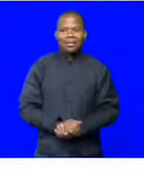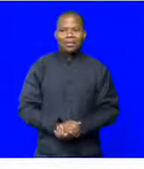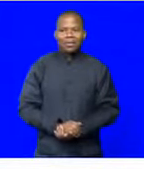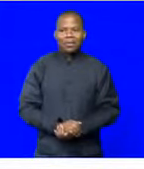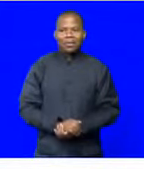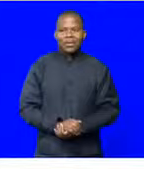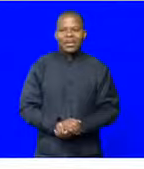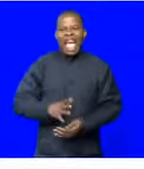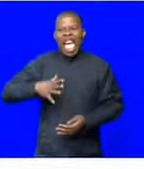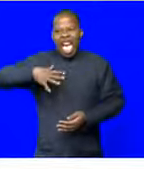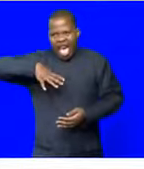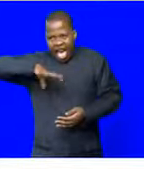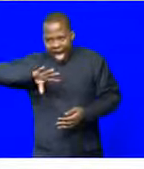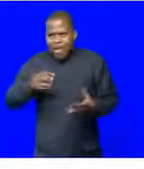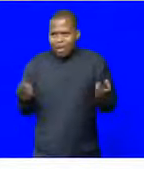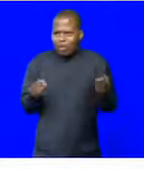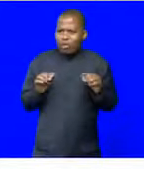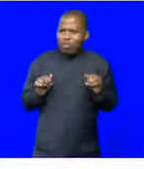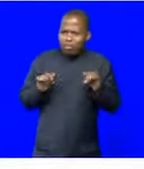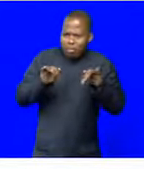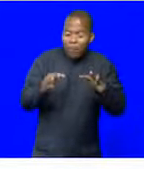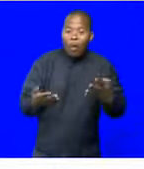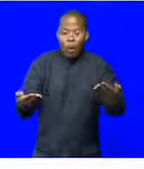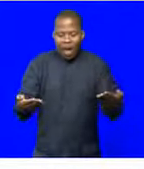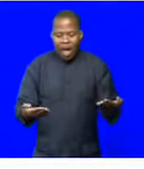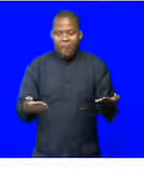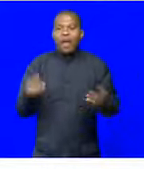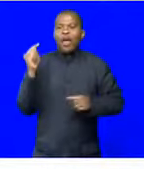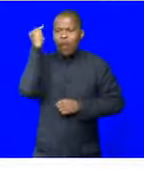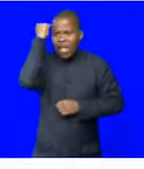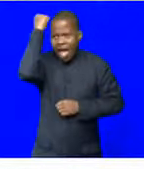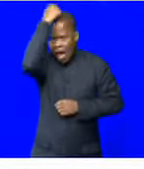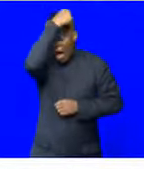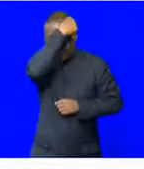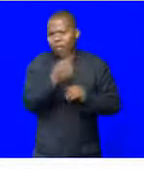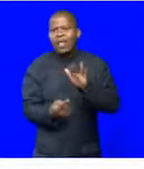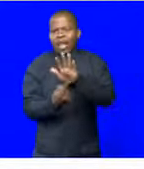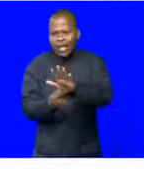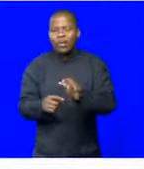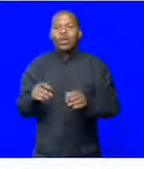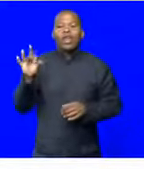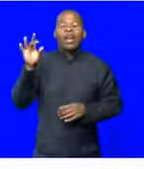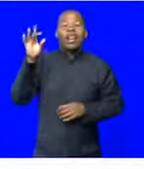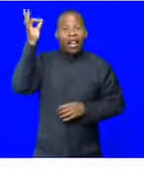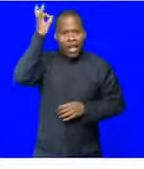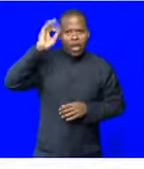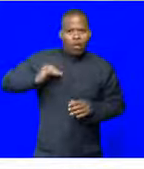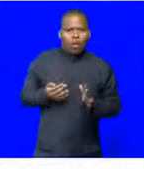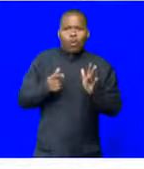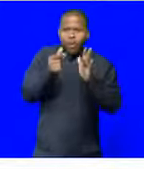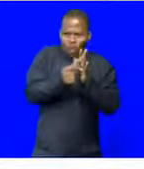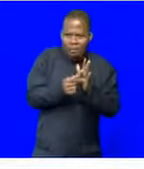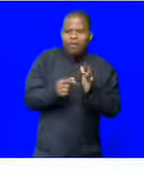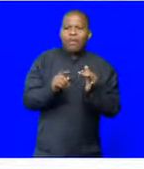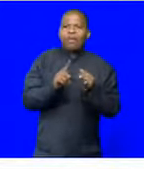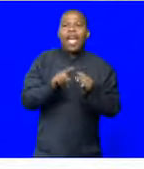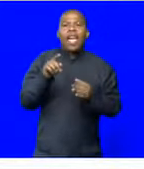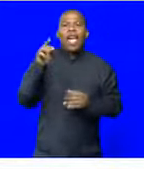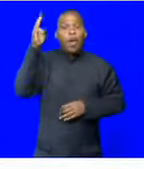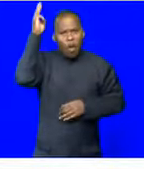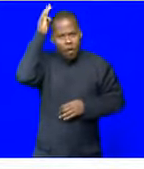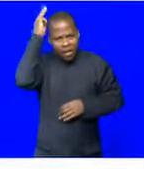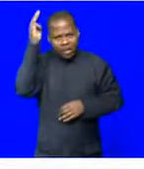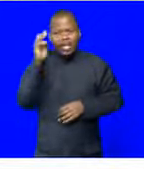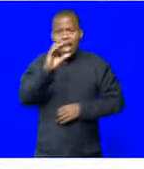Libe bakhona esikhumulweni setindiza kutawukwemukela silo semhlaba bekubomake emakhosikati sigodlo buba betukhulu